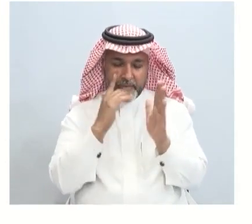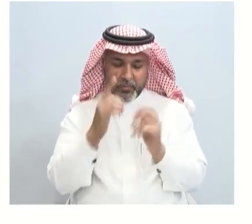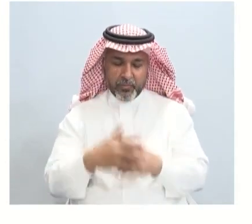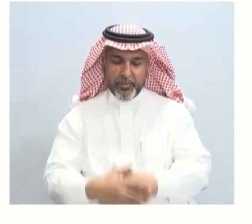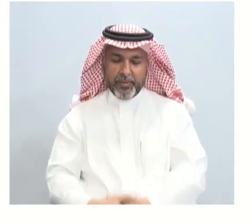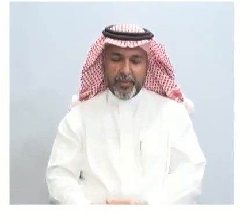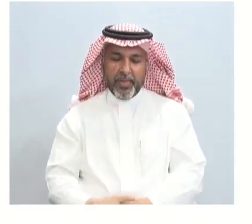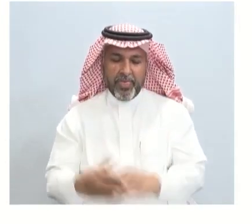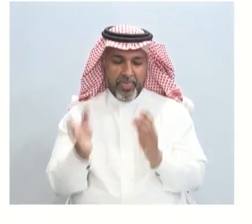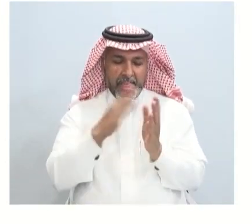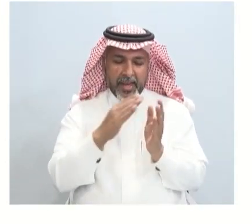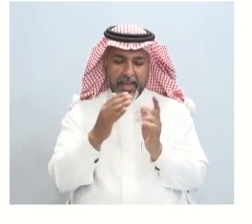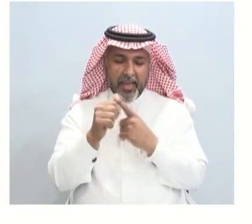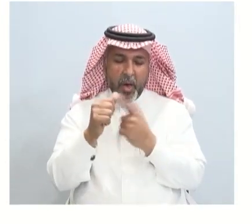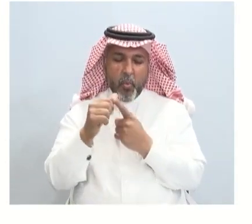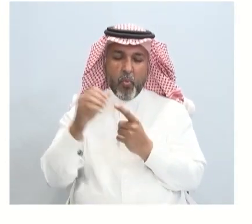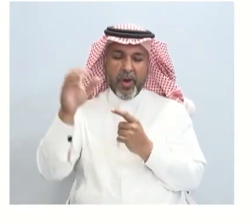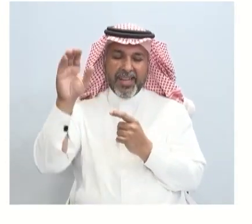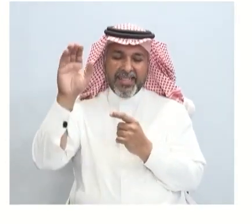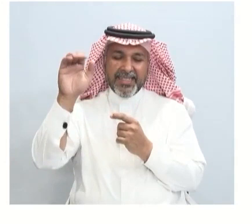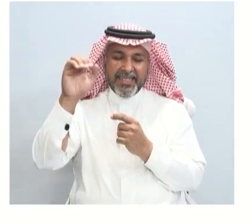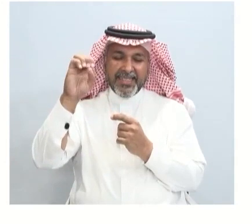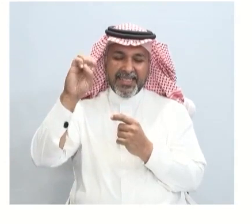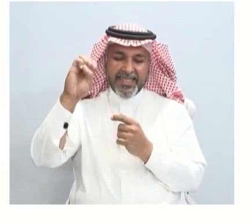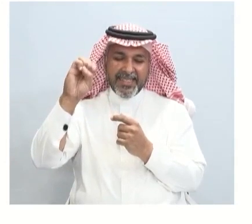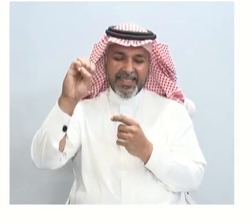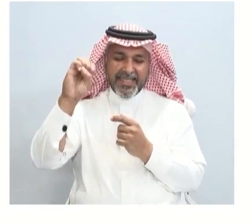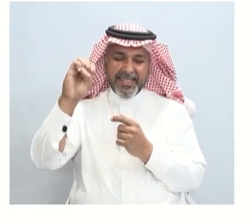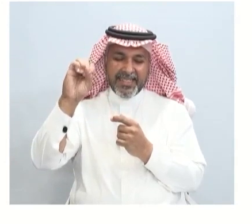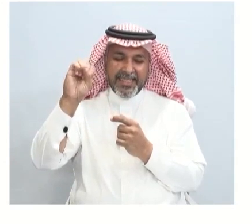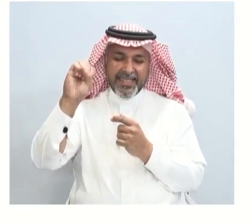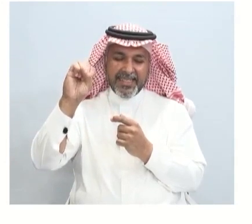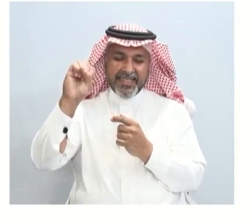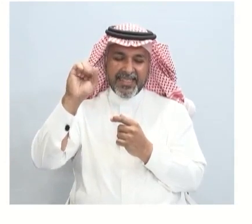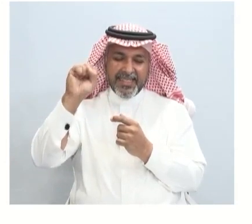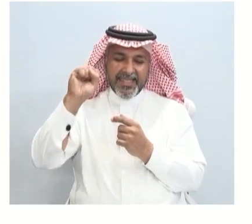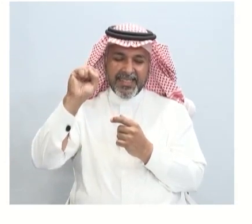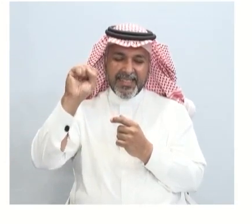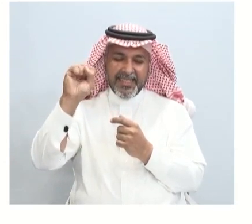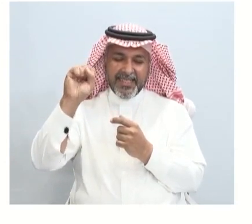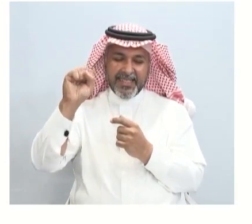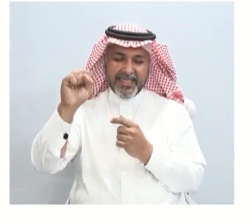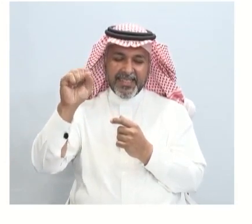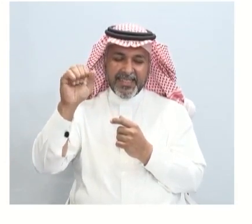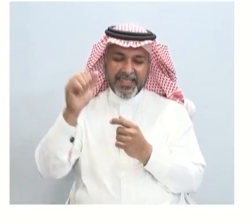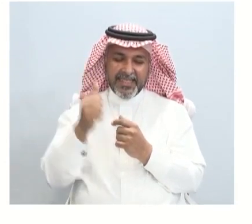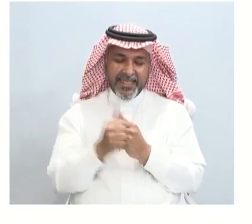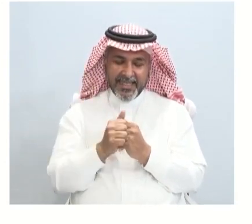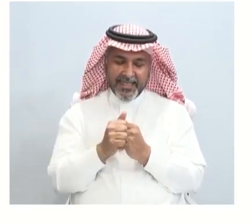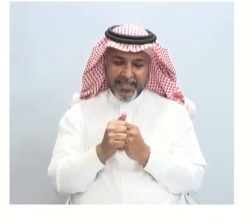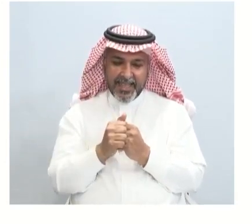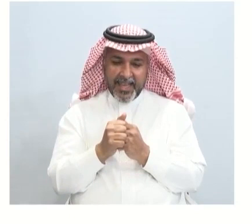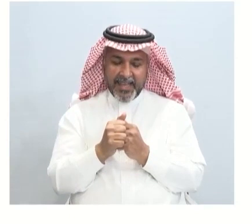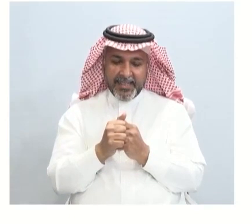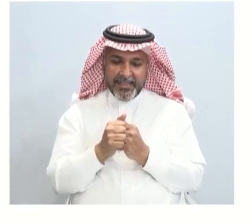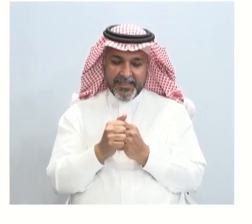داله الكوساين فهي تشترك في كثير من الخصائص مع داله الجيب بينما تختلف في التمثيل البياني لاحظ ان داله